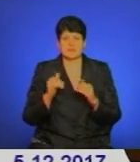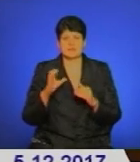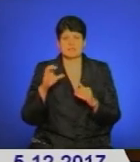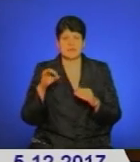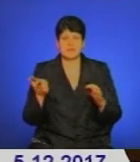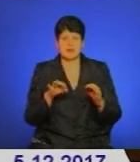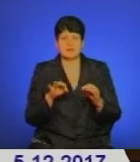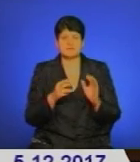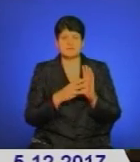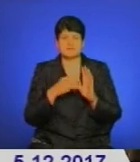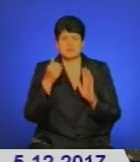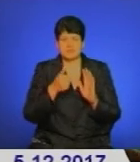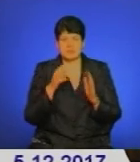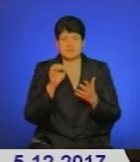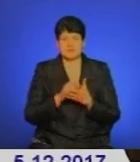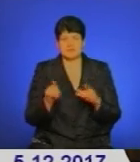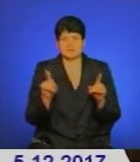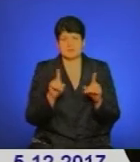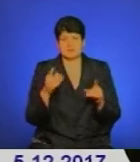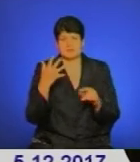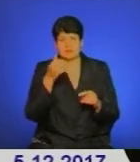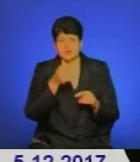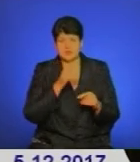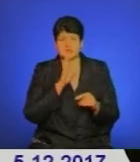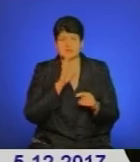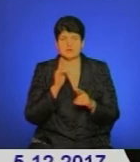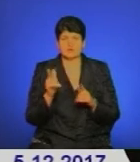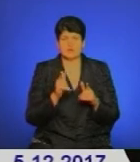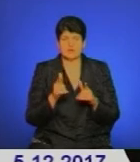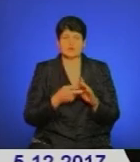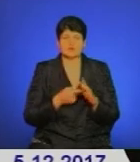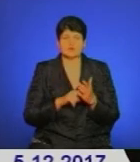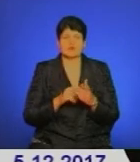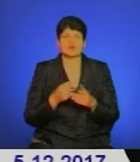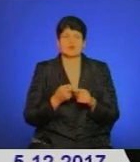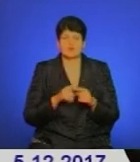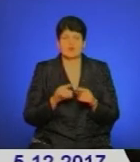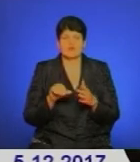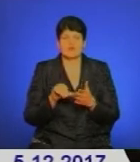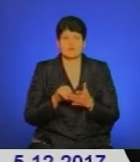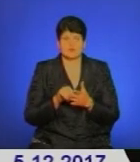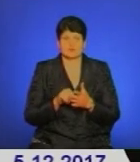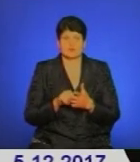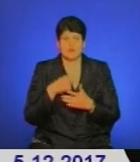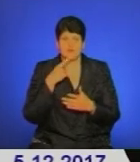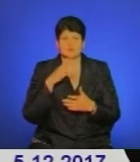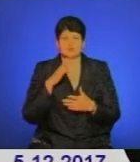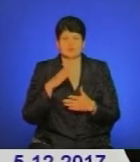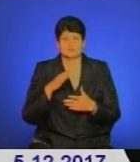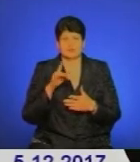8, займається музикою із 5 років. Дівчинка наполегливо готувалась до виступу, переконана, отримує призове місце. Я